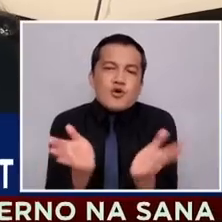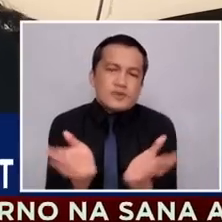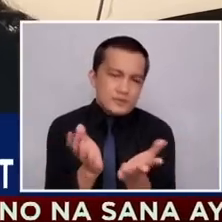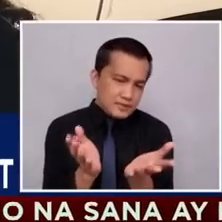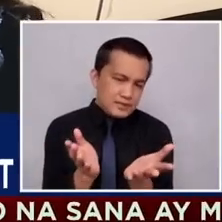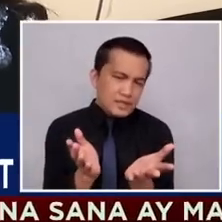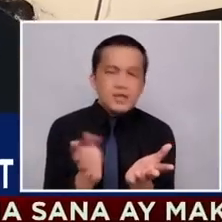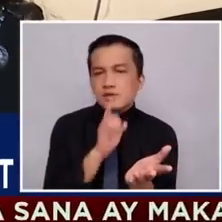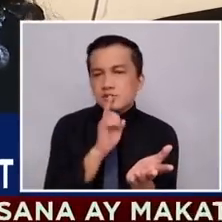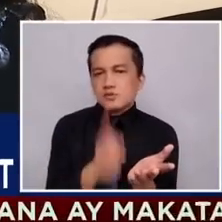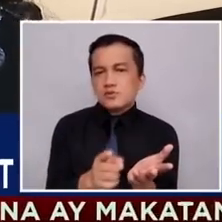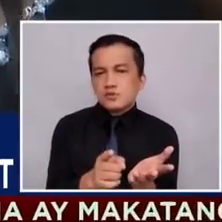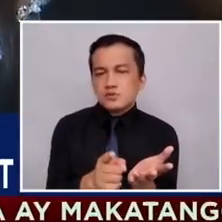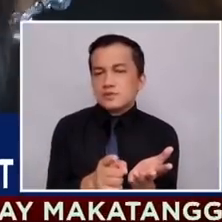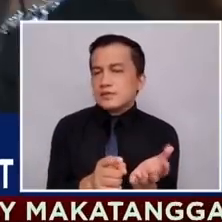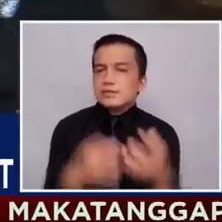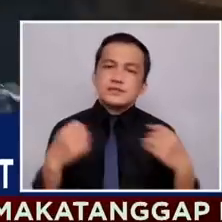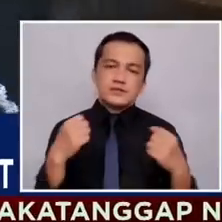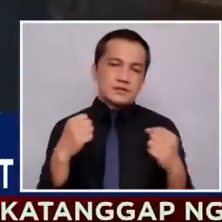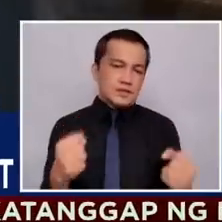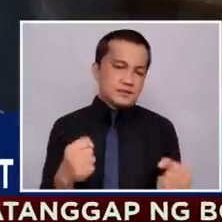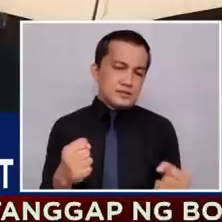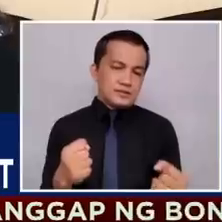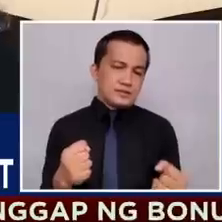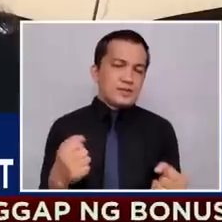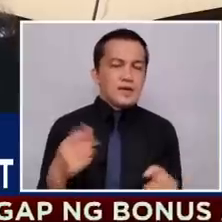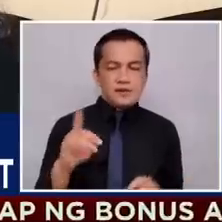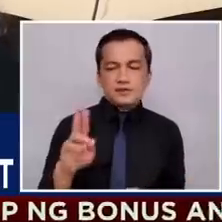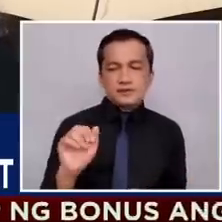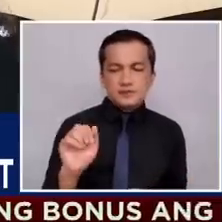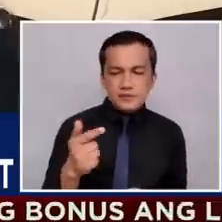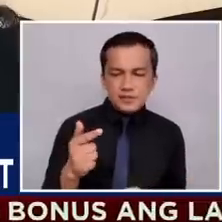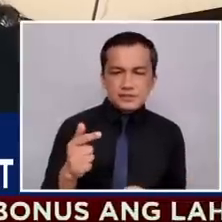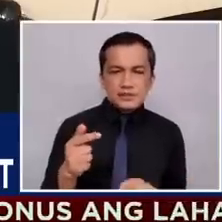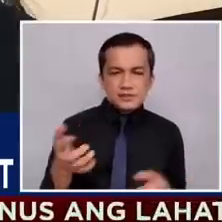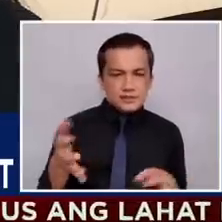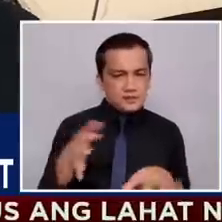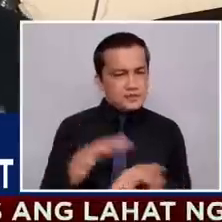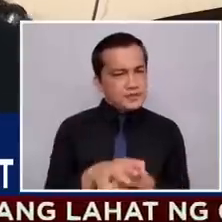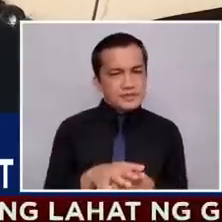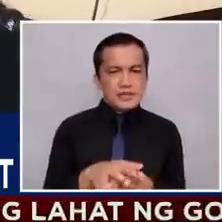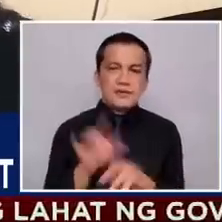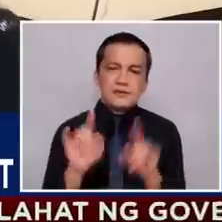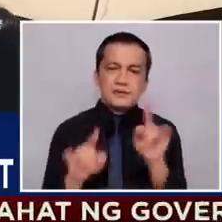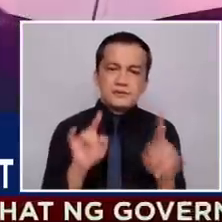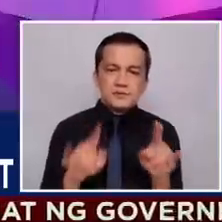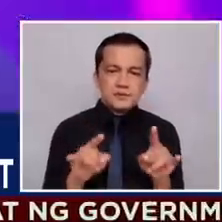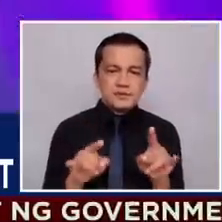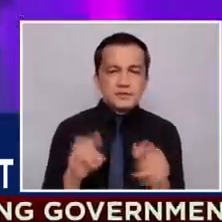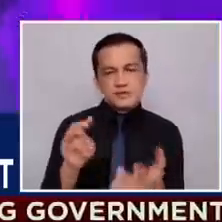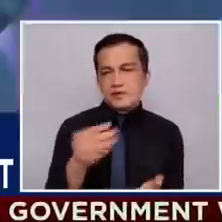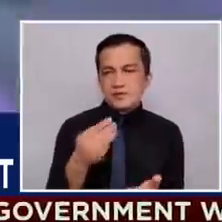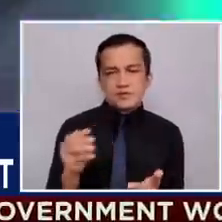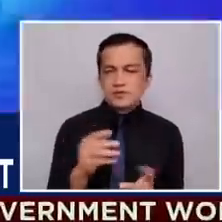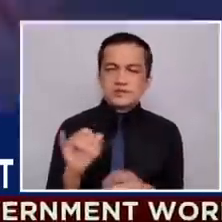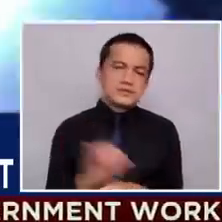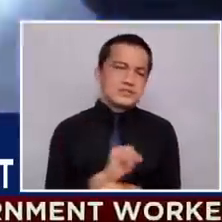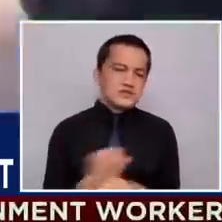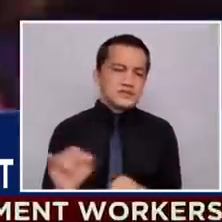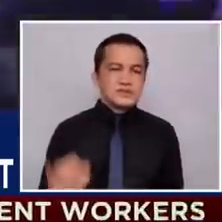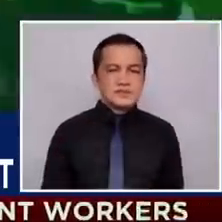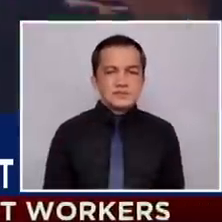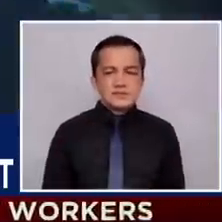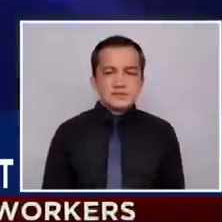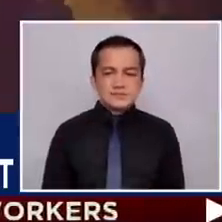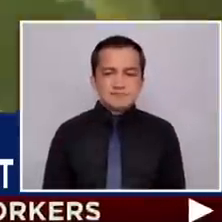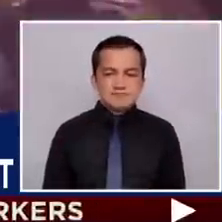really strengthen the presence of drag in the mainstream media and in the music industry.